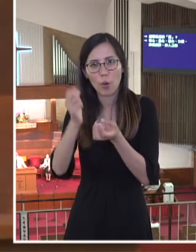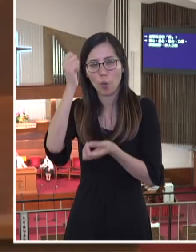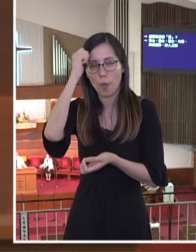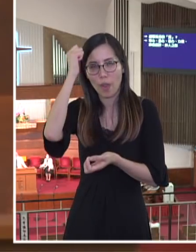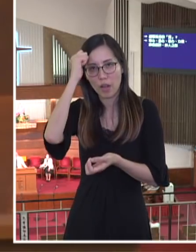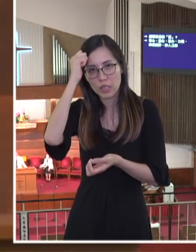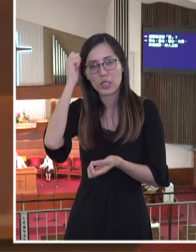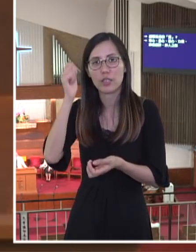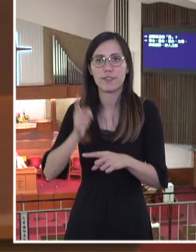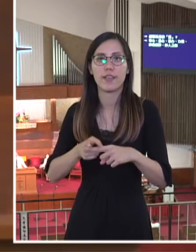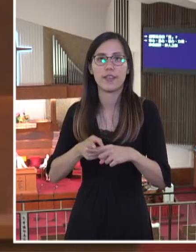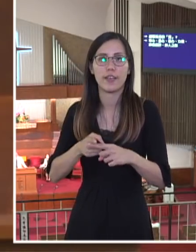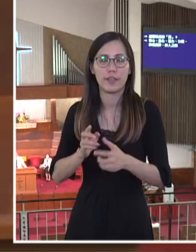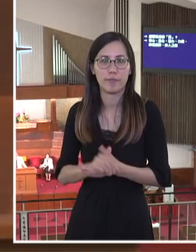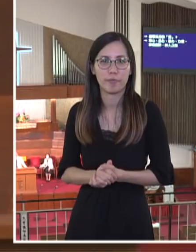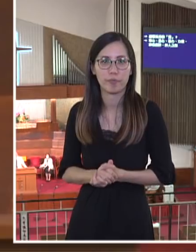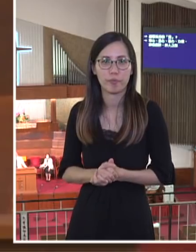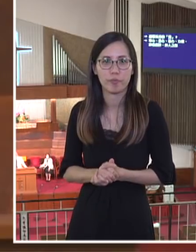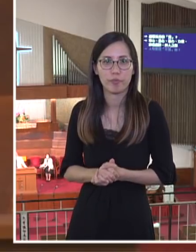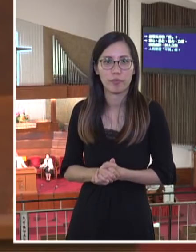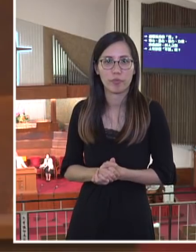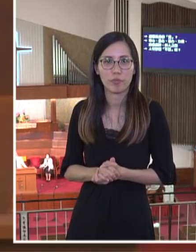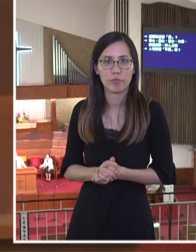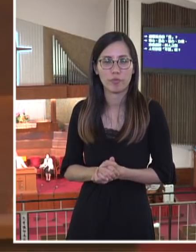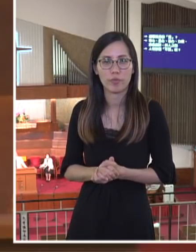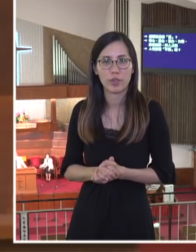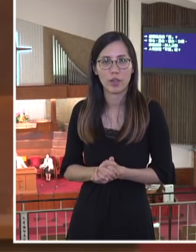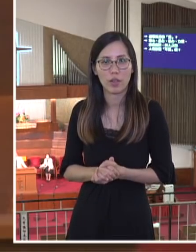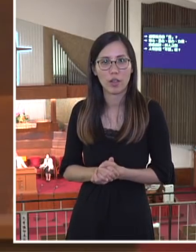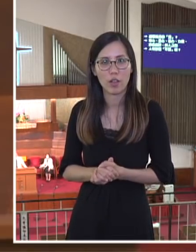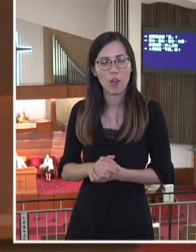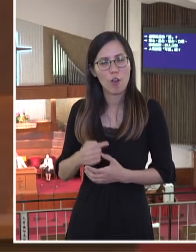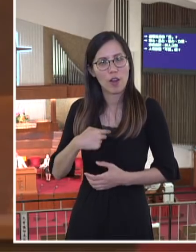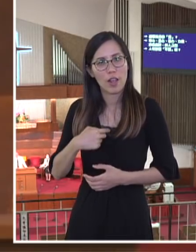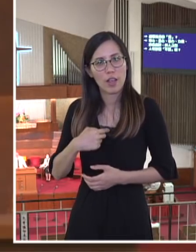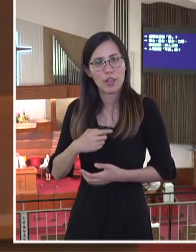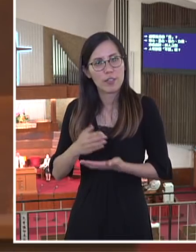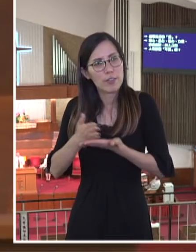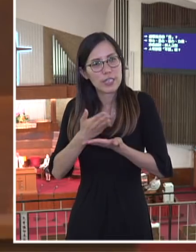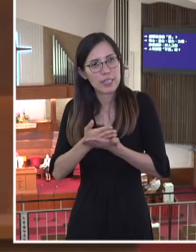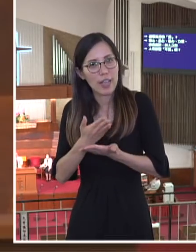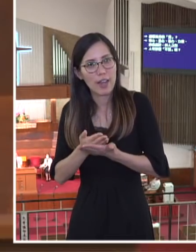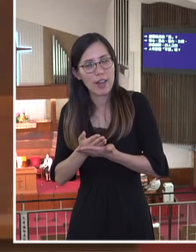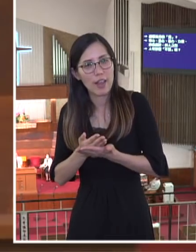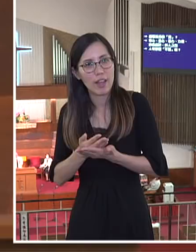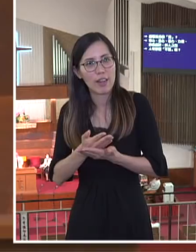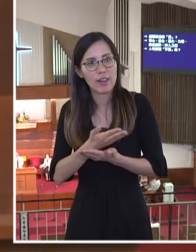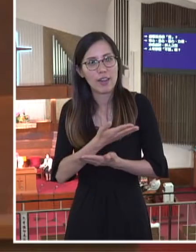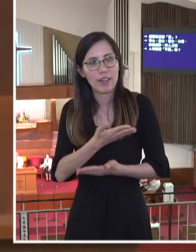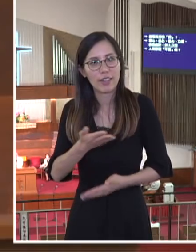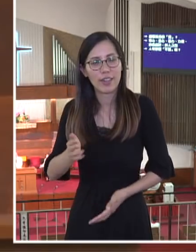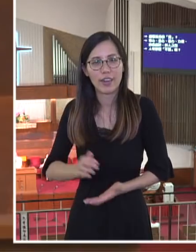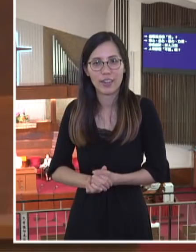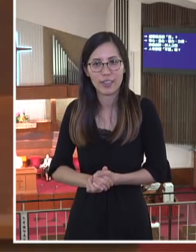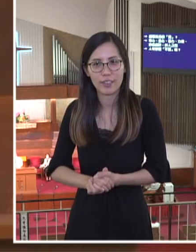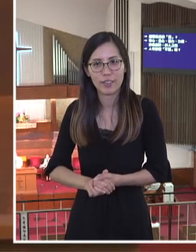认识呢？我想从一个人的不满呢来到去即是对照一下，去认识一下这个满